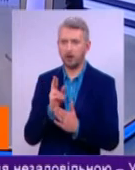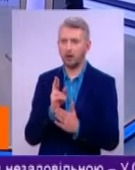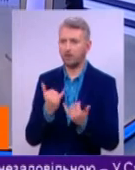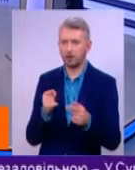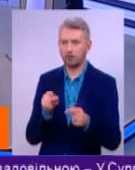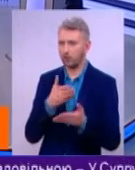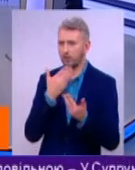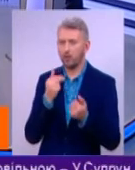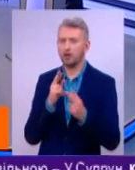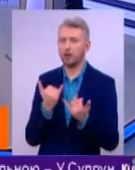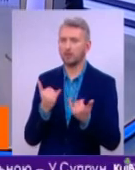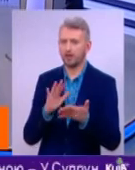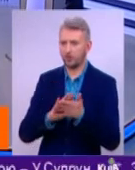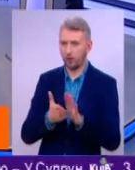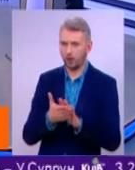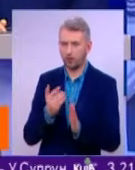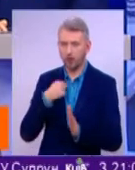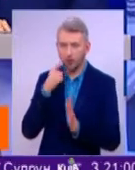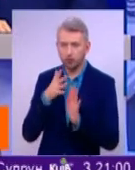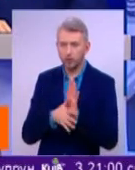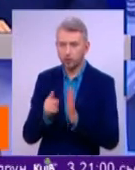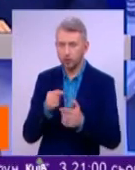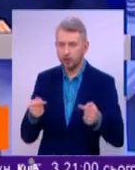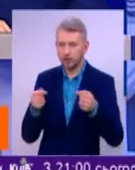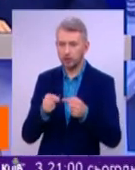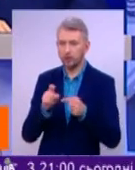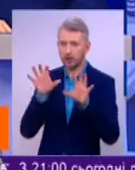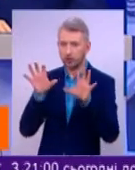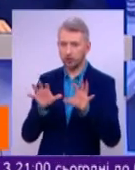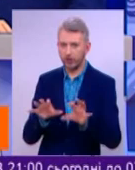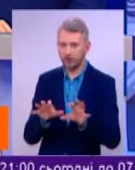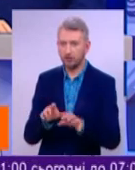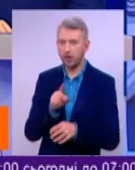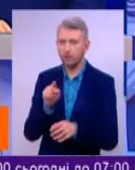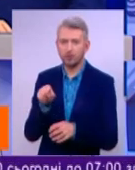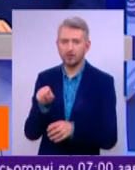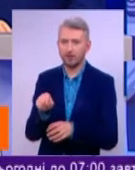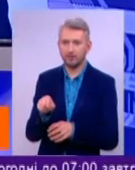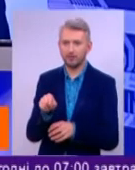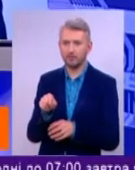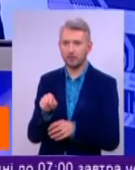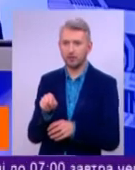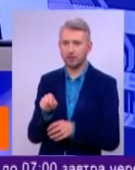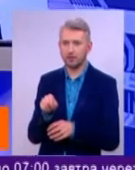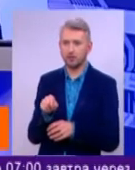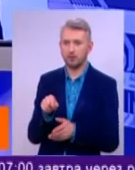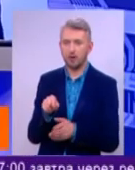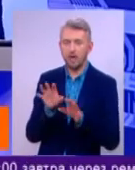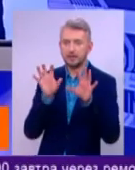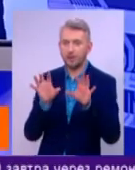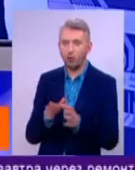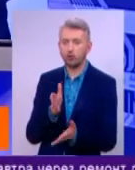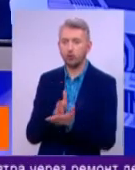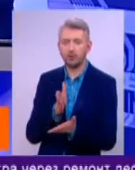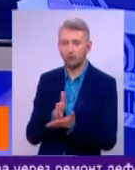цією ситуацією? Тому що, ну, я так розумію, що згідно з законодавством, вони там просто законно